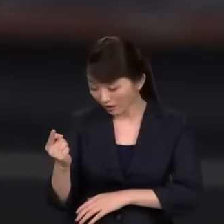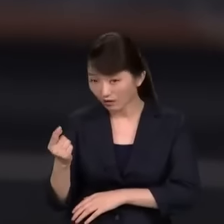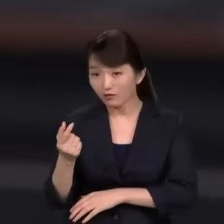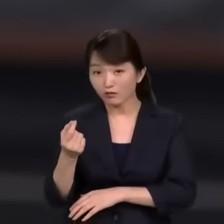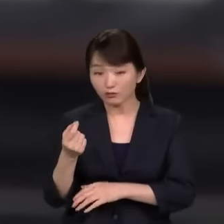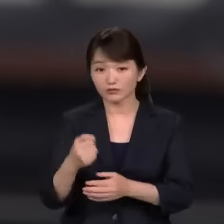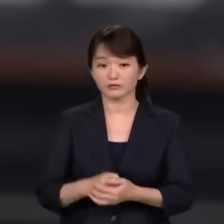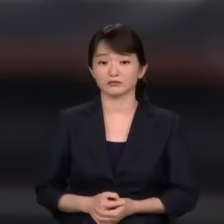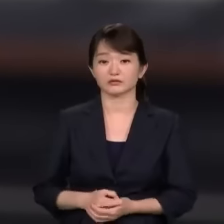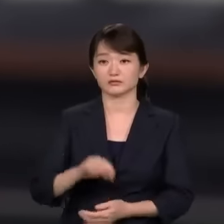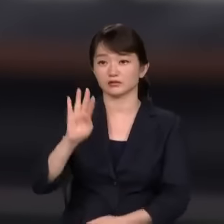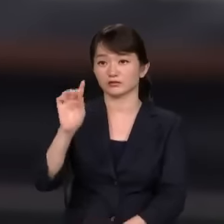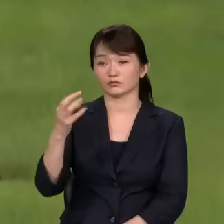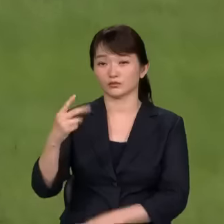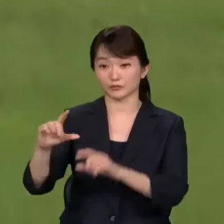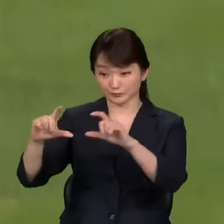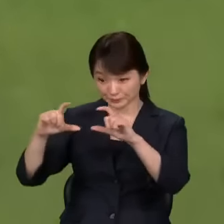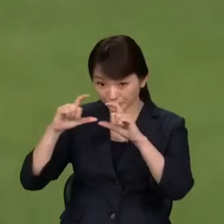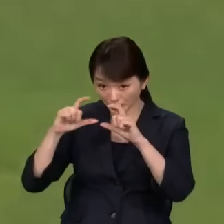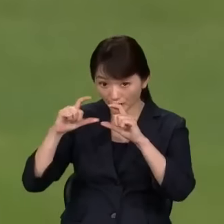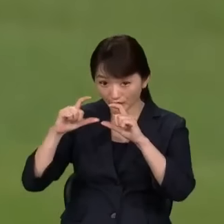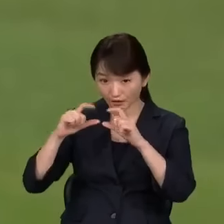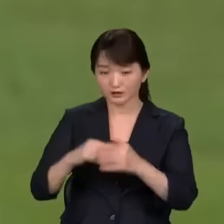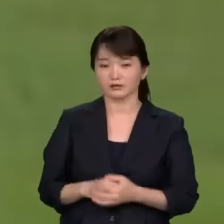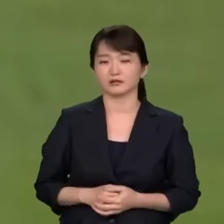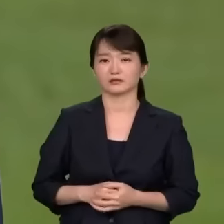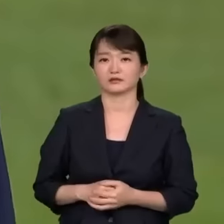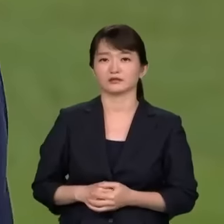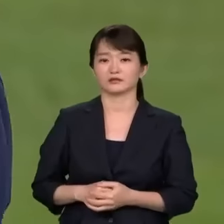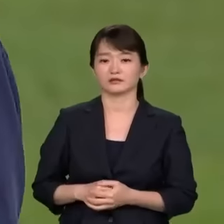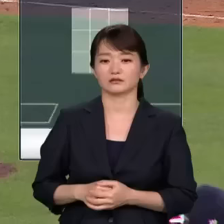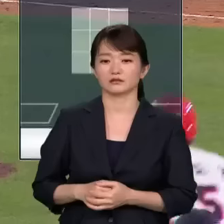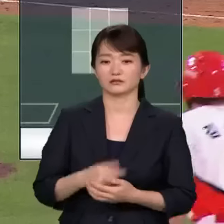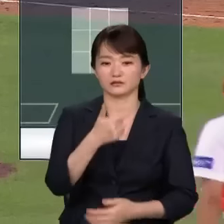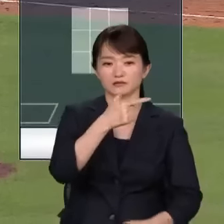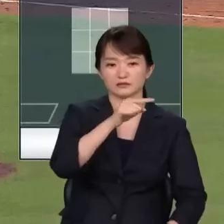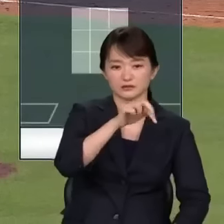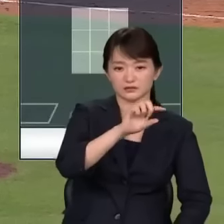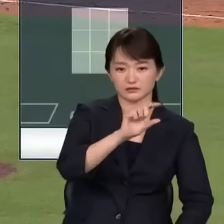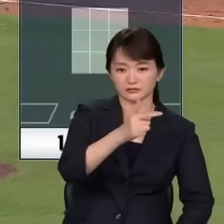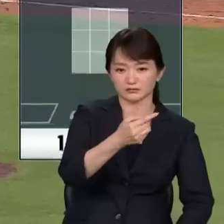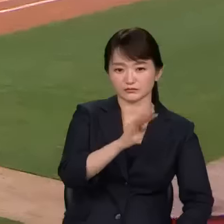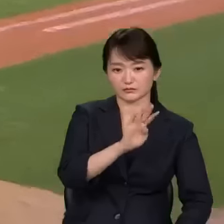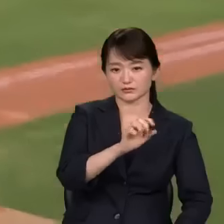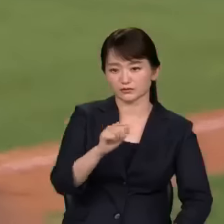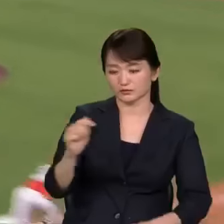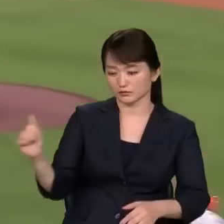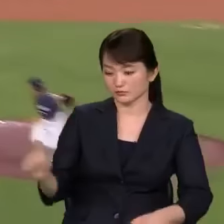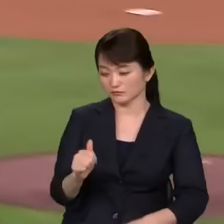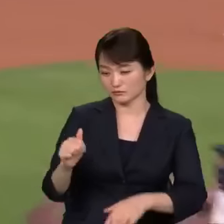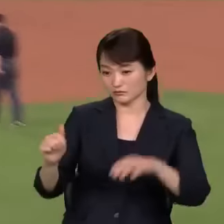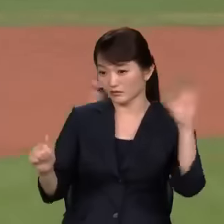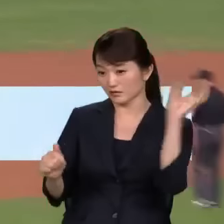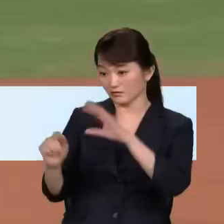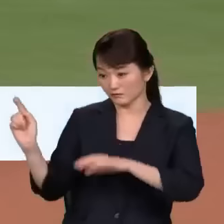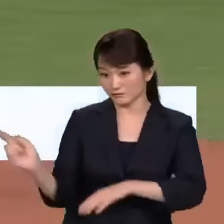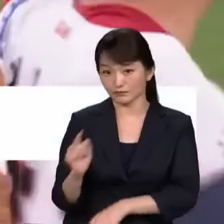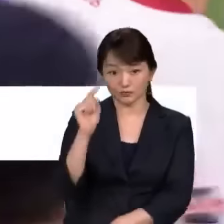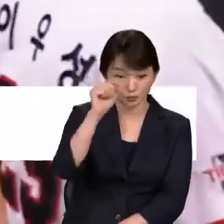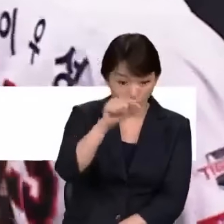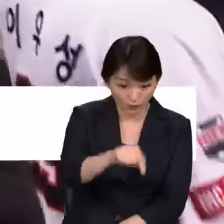이게 볼 판정을 받으면서 결국 승부는 풀카운트까지 갔고 나성범은 안타를 뽑아냈습니다. 덕분에 기아는 한 점